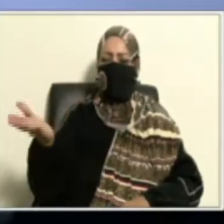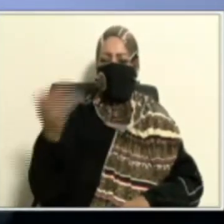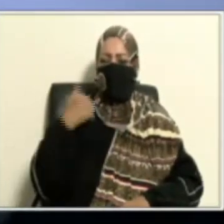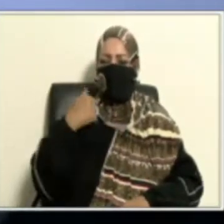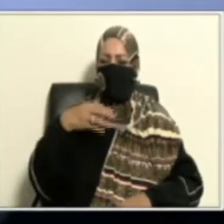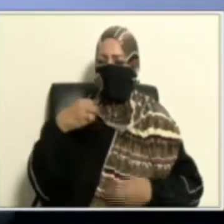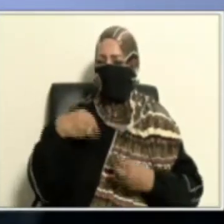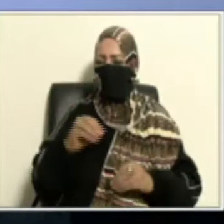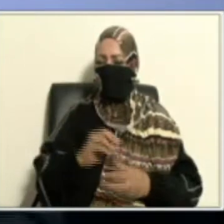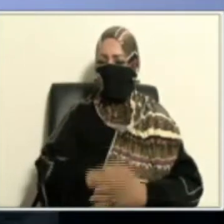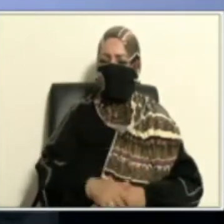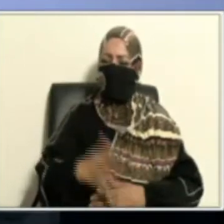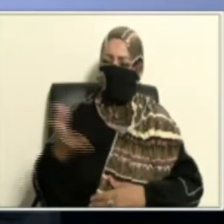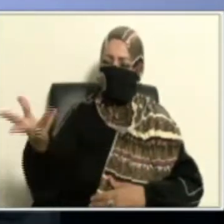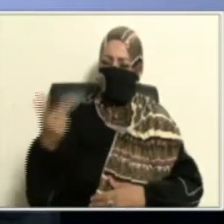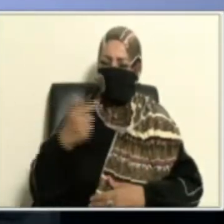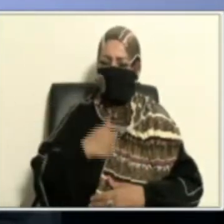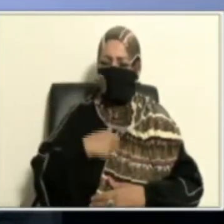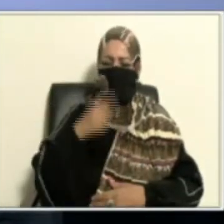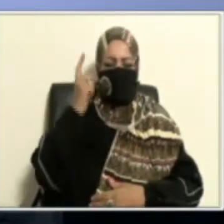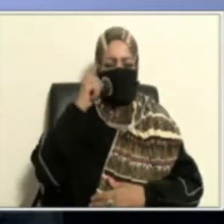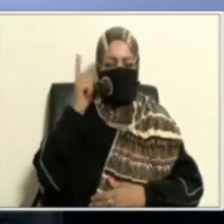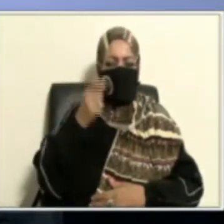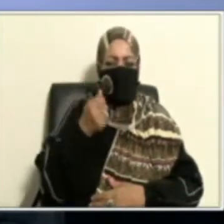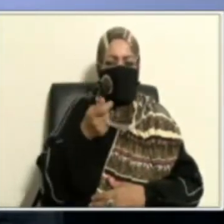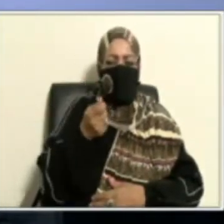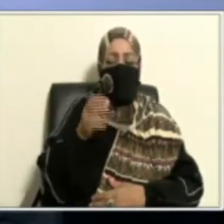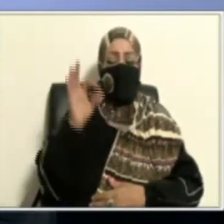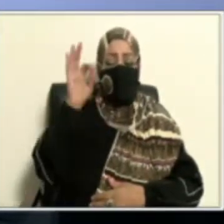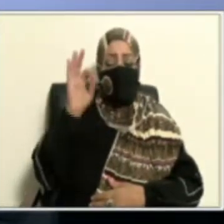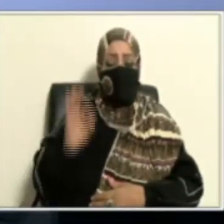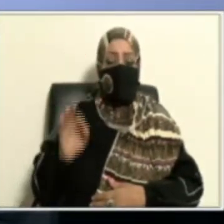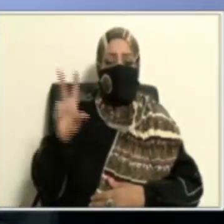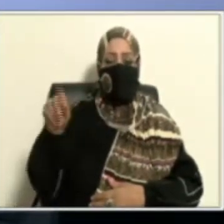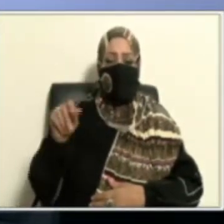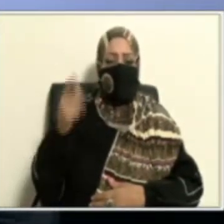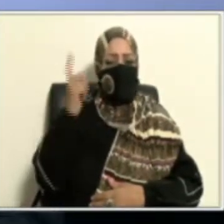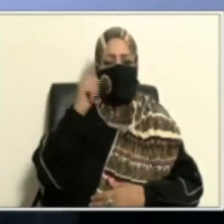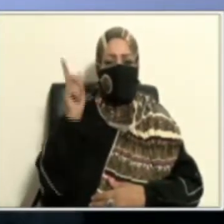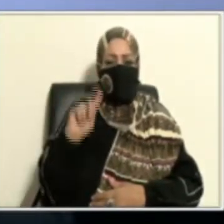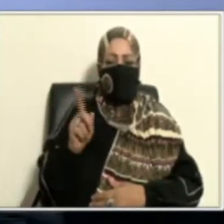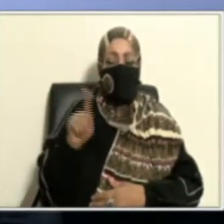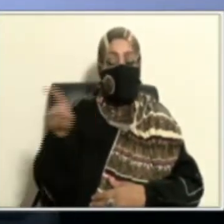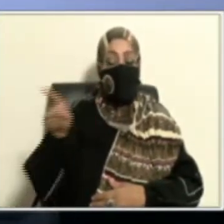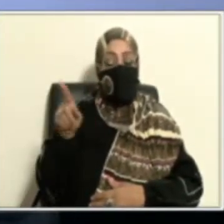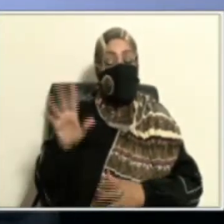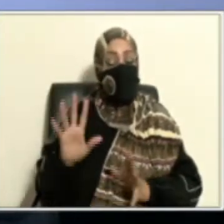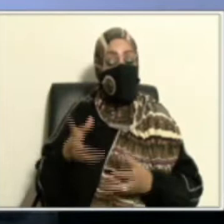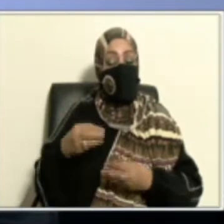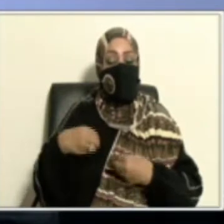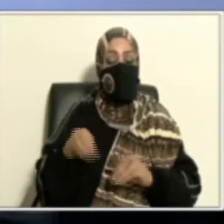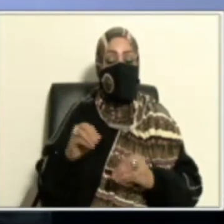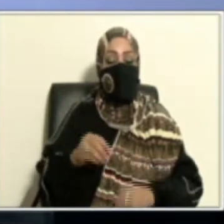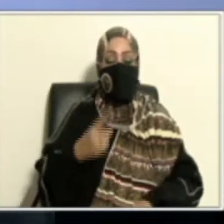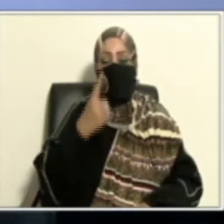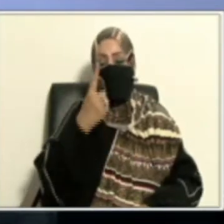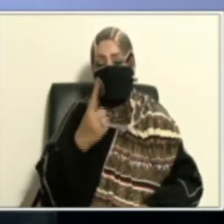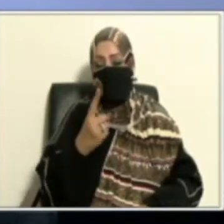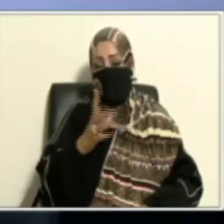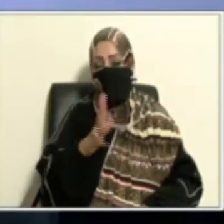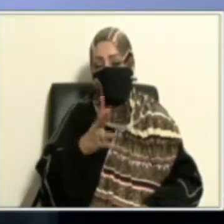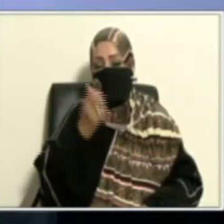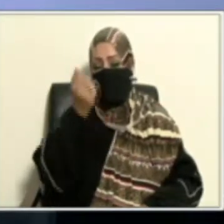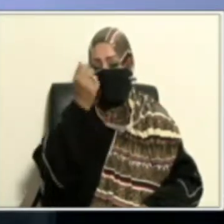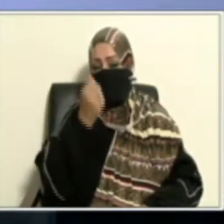هو يسوى بألف، هنا لو باع بألف وأربعمية أو ألف وخمسمية يرد هذا البيع.